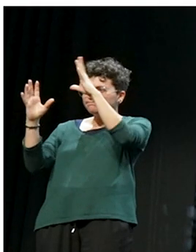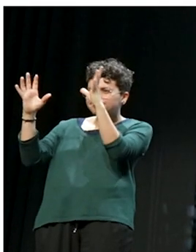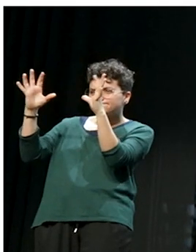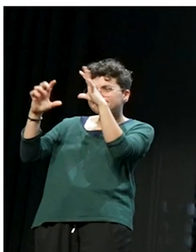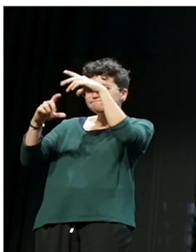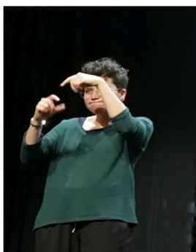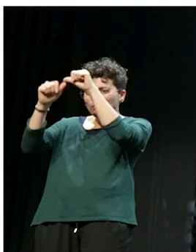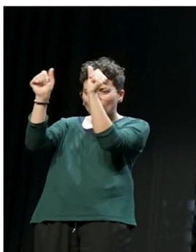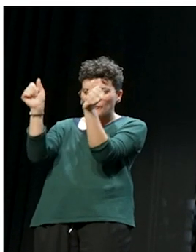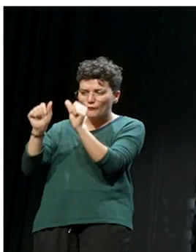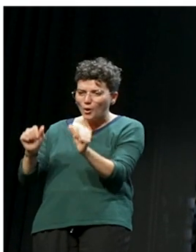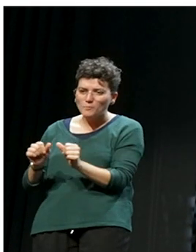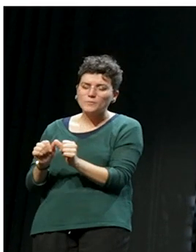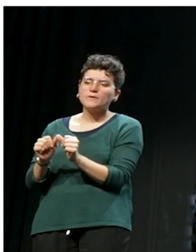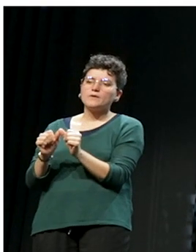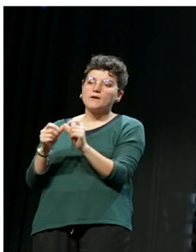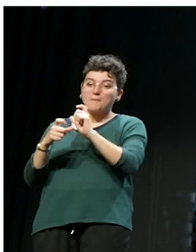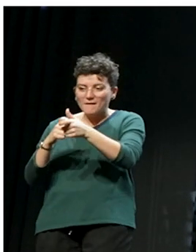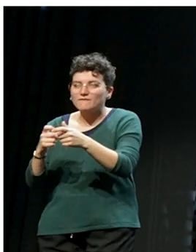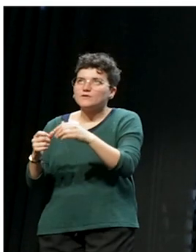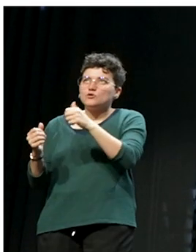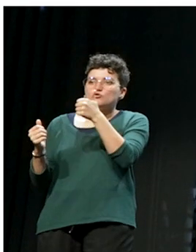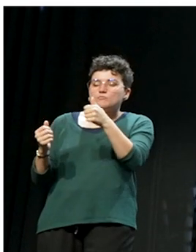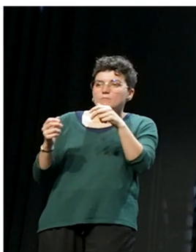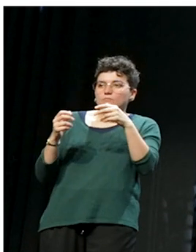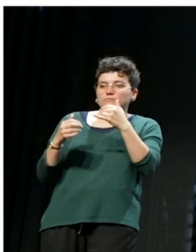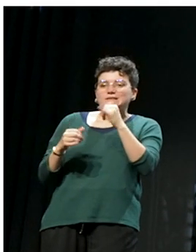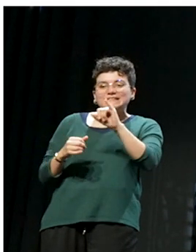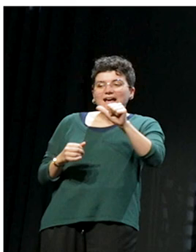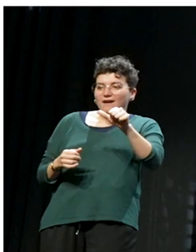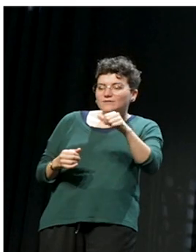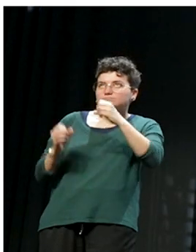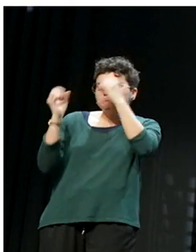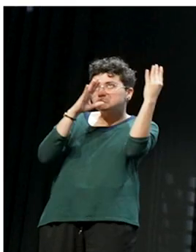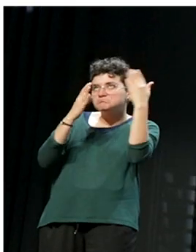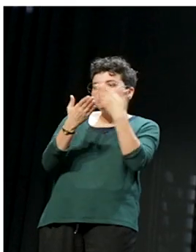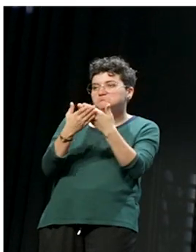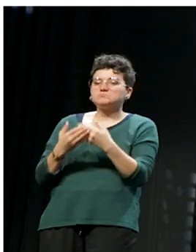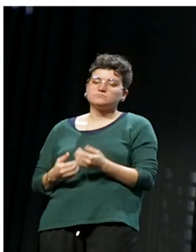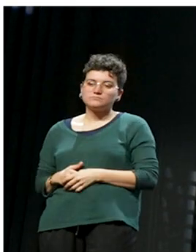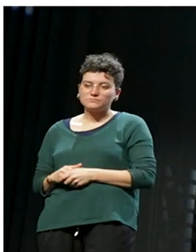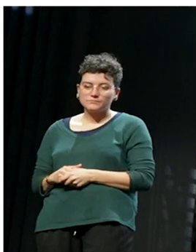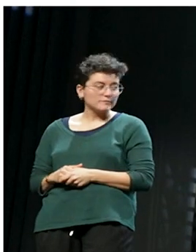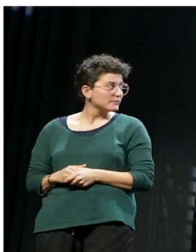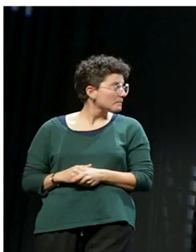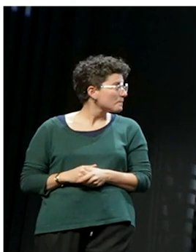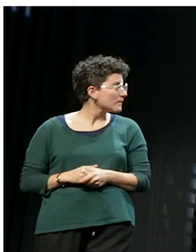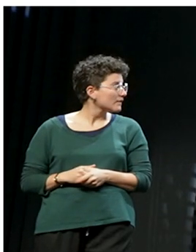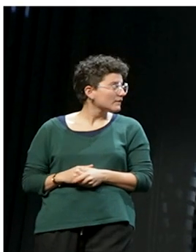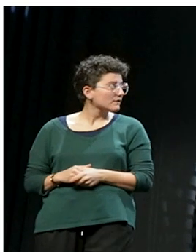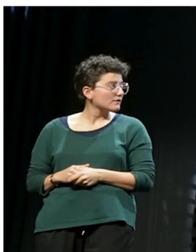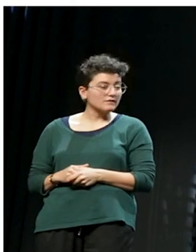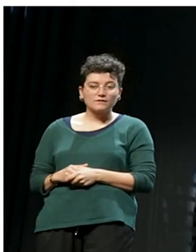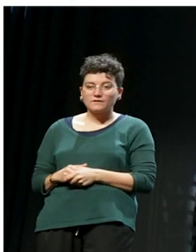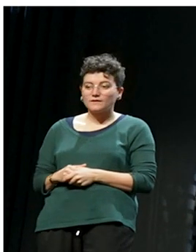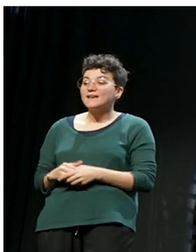pour arriver à une représentation de ce que lui estime le plus proche de ce qu'on a demandé. Et juste dernière chose, à chaque fois qu'on retape dessine-moi un koala,